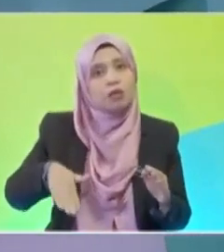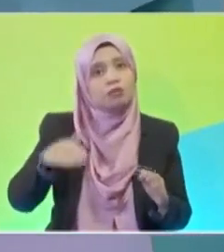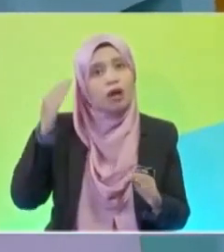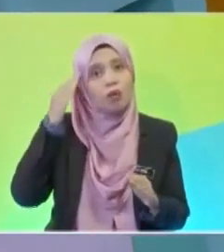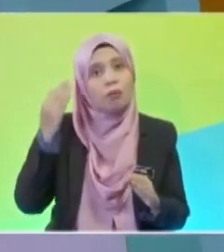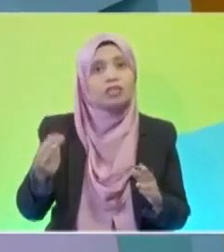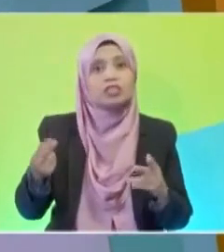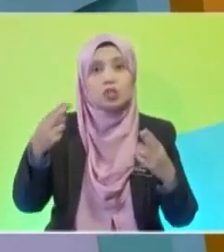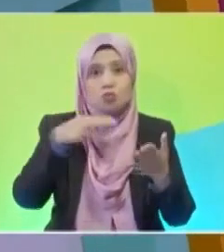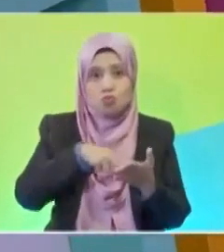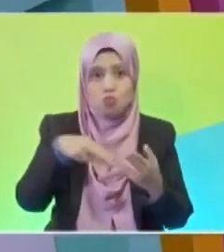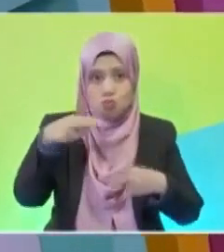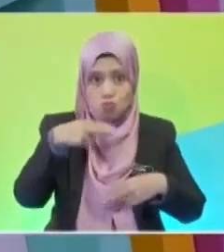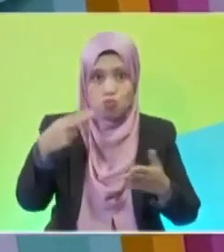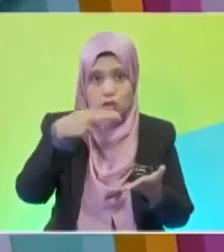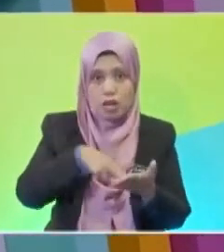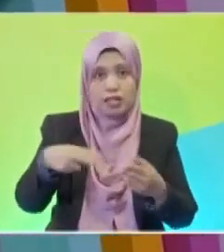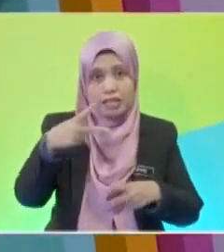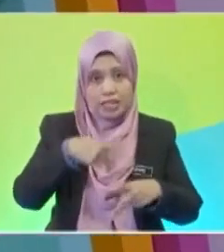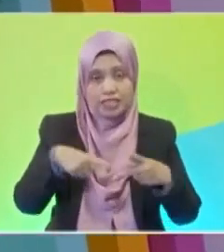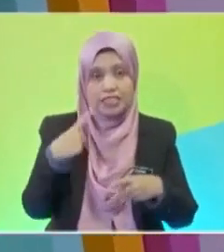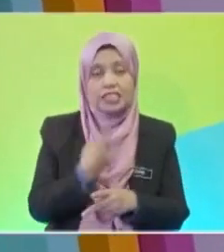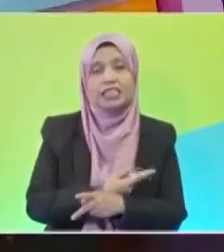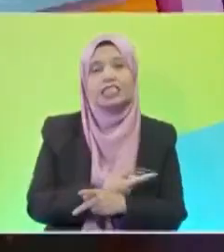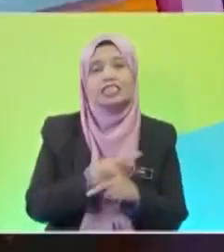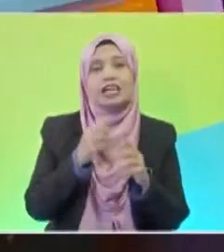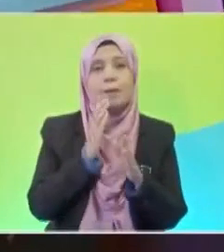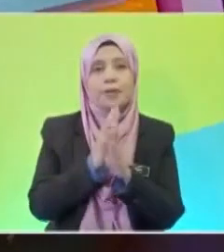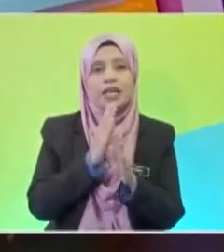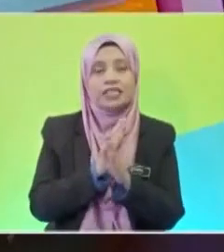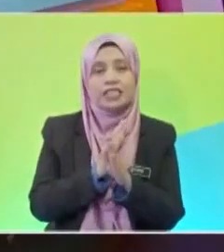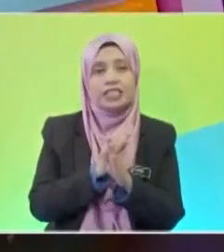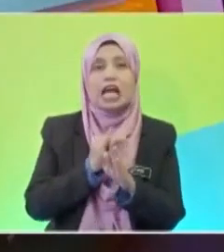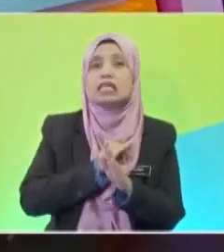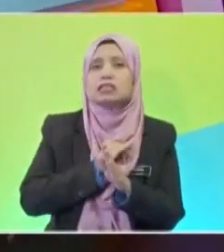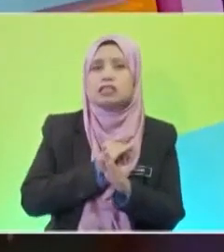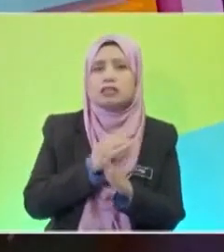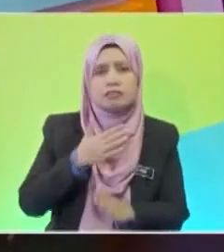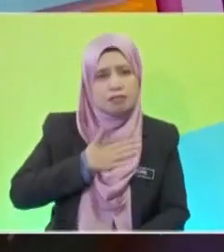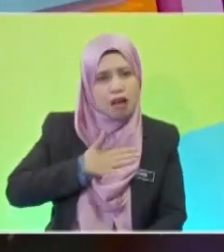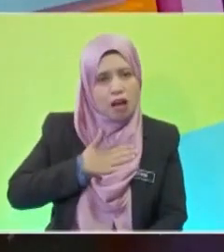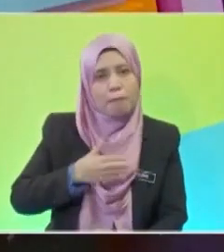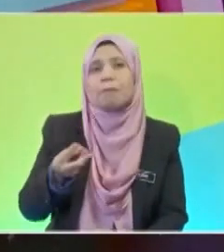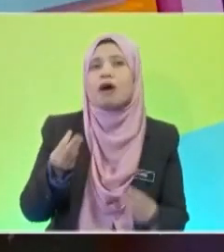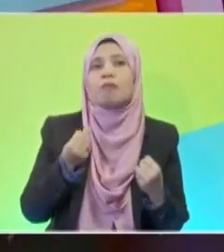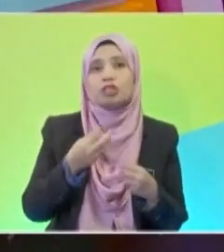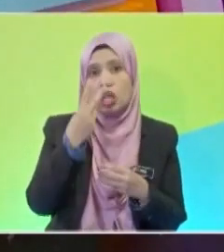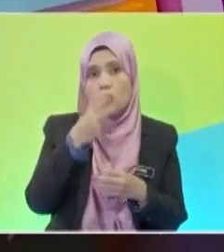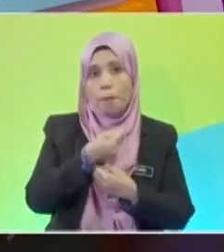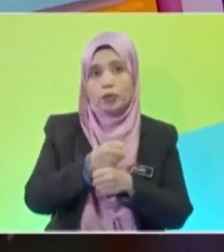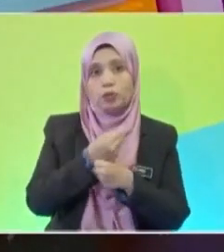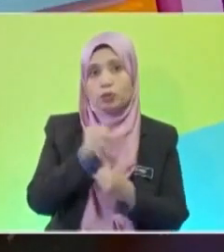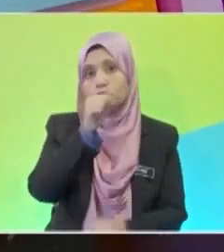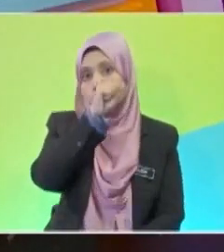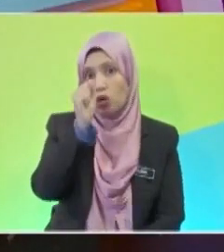kaji ni, yeah, hari ini kita fokus kepada pelarasan. Boleh semua? Baiklah. Saya tak sabar nak tahu bentuk-bentuk soalan yang bakal kita